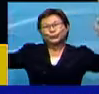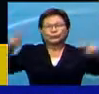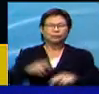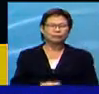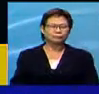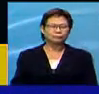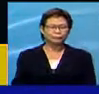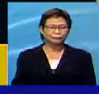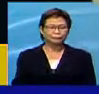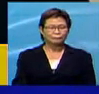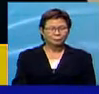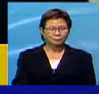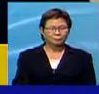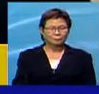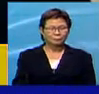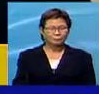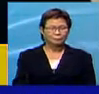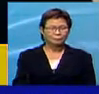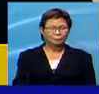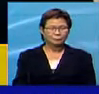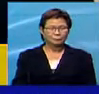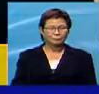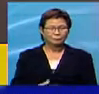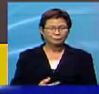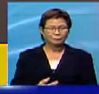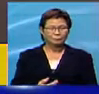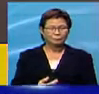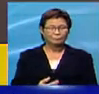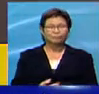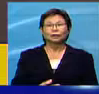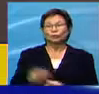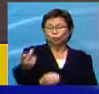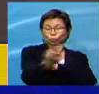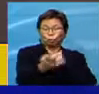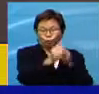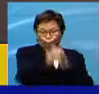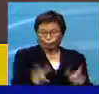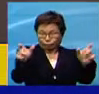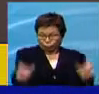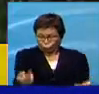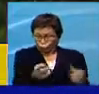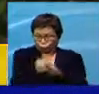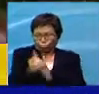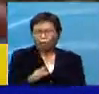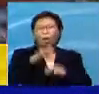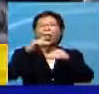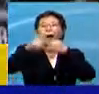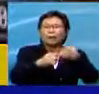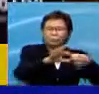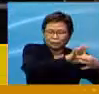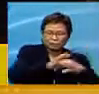principes pour la vie internationale. Selain itu, kedua-dua pemimpin menyentuh kerjasama antara Proton